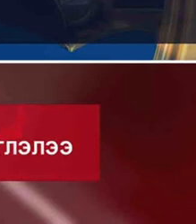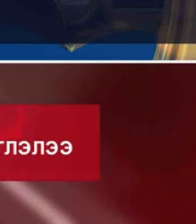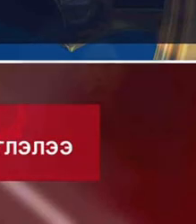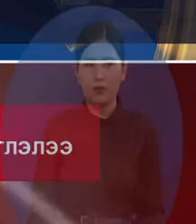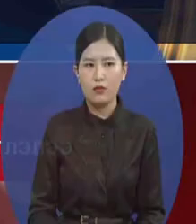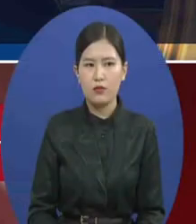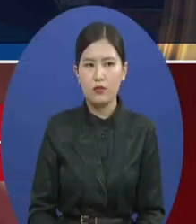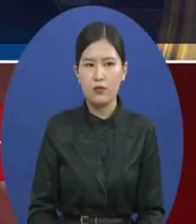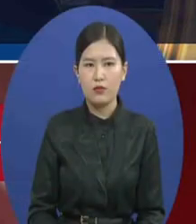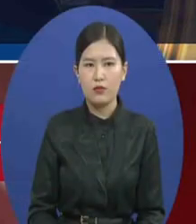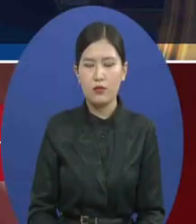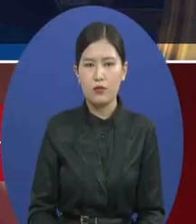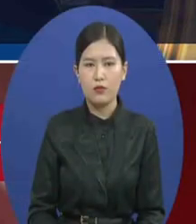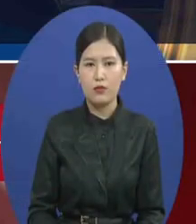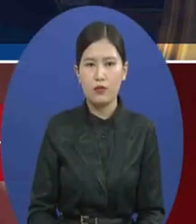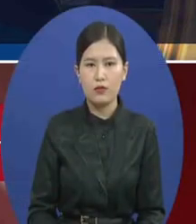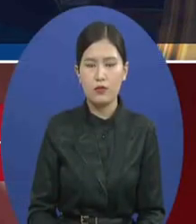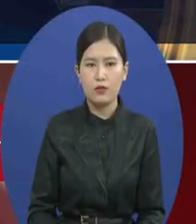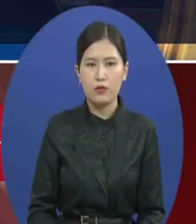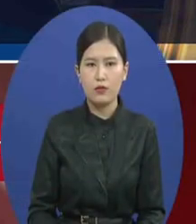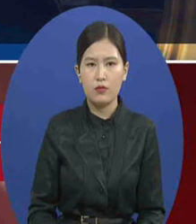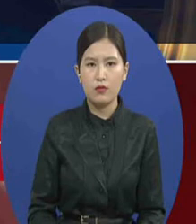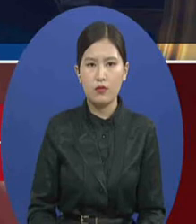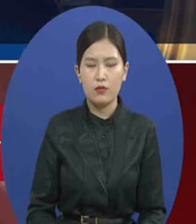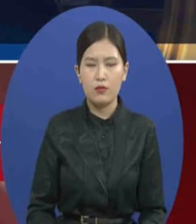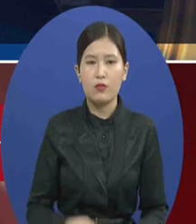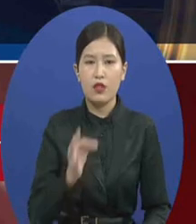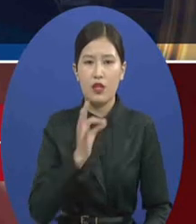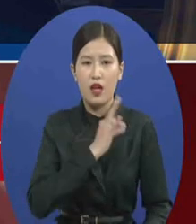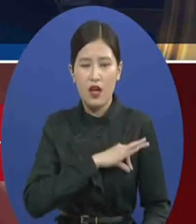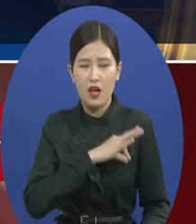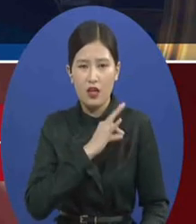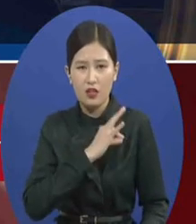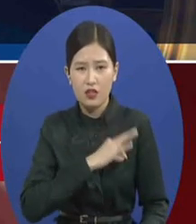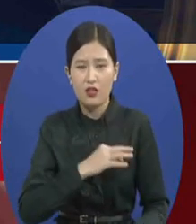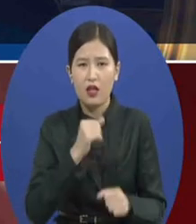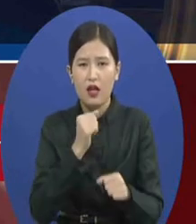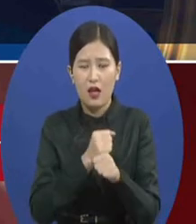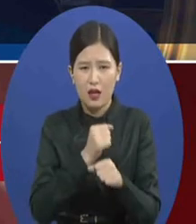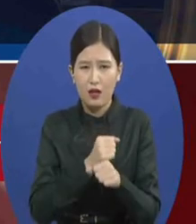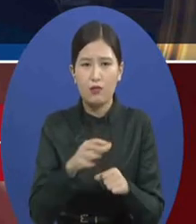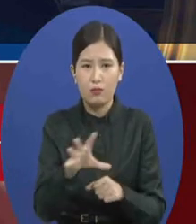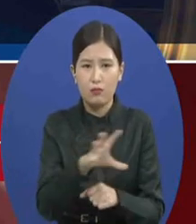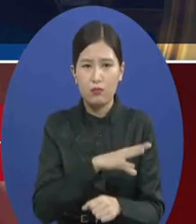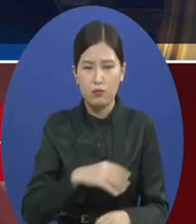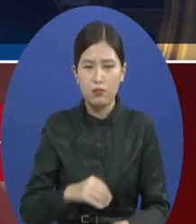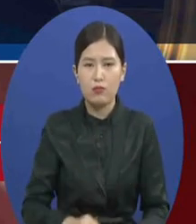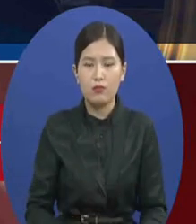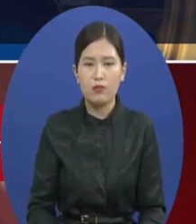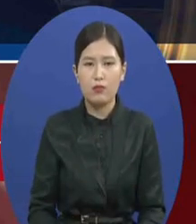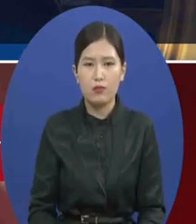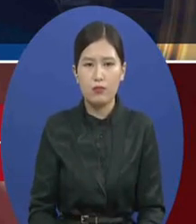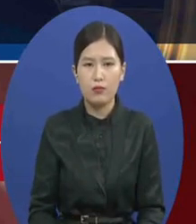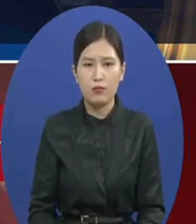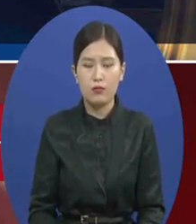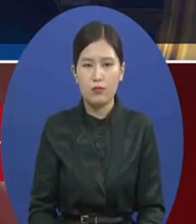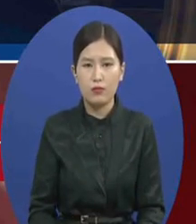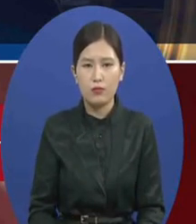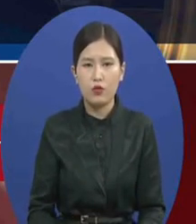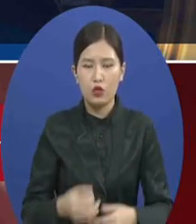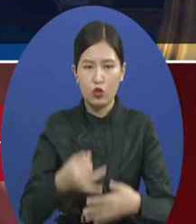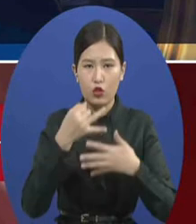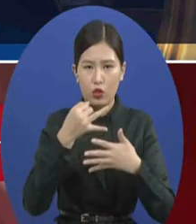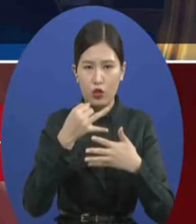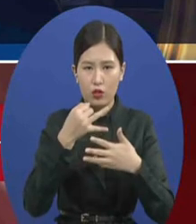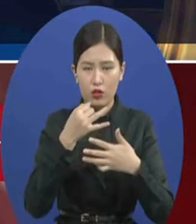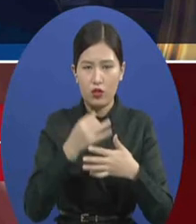гаргаж ирээд энэ ч зарим нэгэн жижиглэнгээр зарлаж байгаа. Ашигтай ажилтдаг. Ашигтай ажилтдаг. За долоод нь интернет